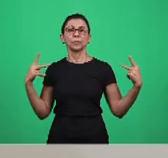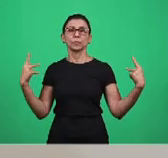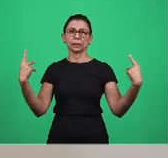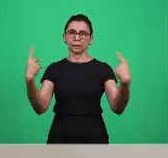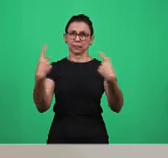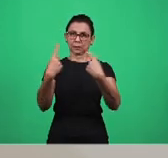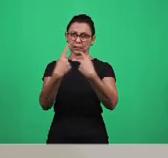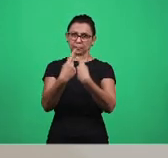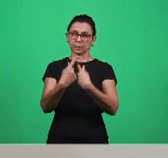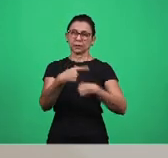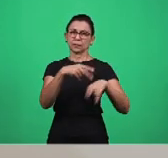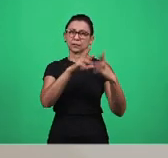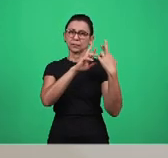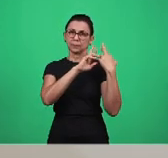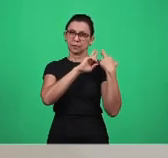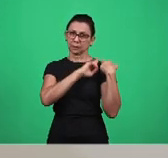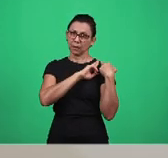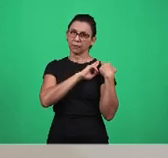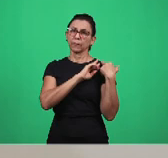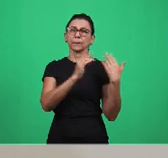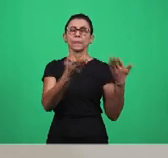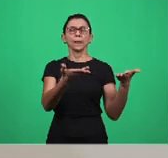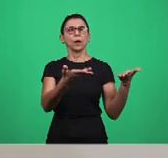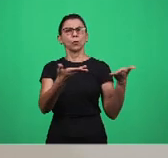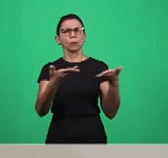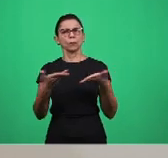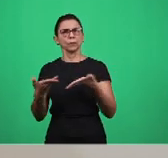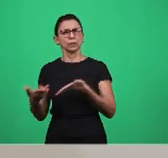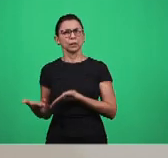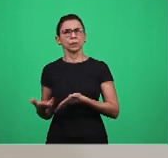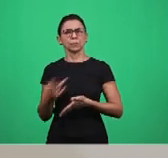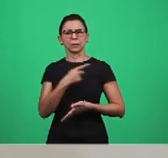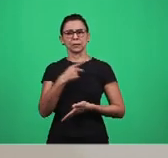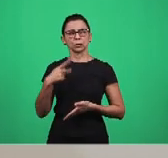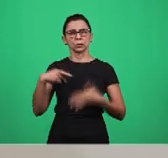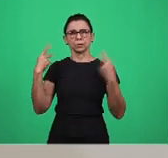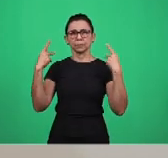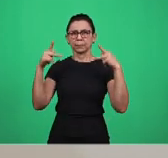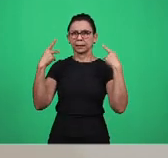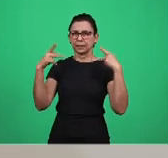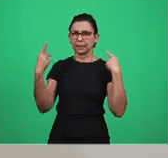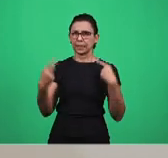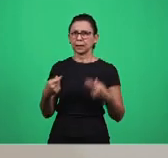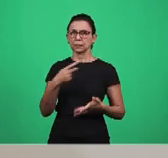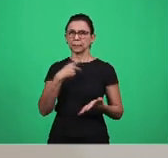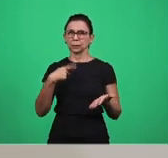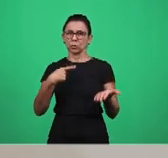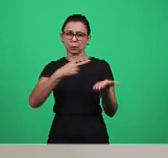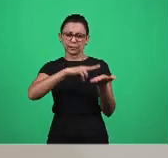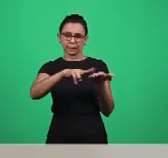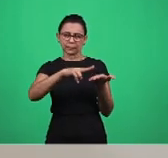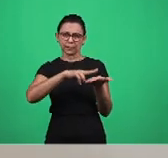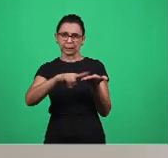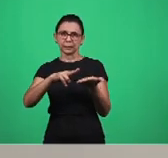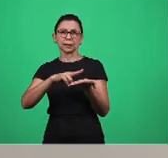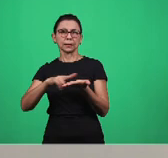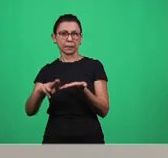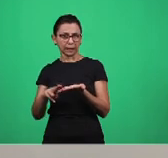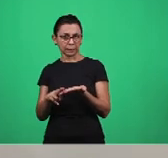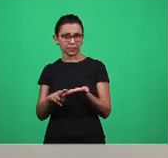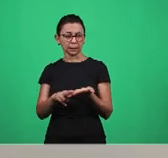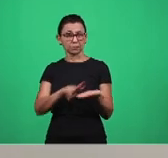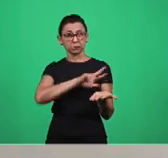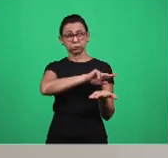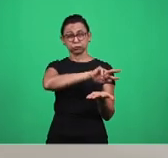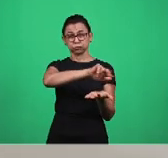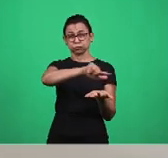lettres pastorales vont être mises les autres jours parce qu'ils sont beaucoup, ils sont nécessaires. Nous avons reçu beaucoup de